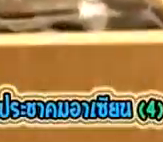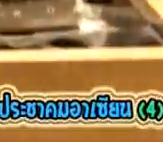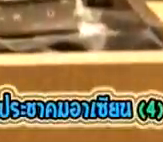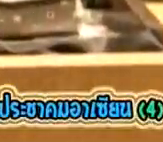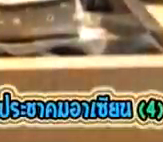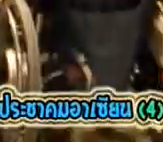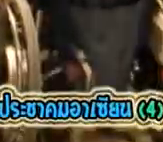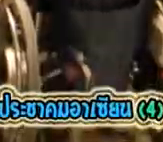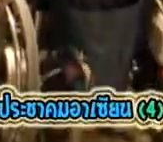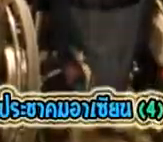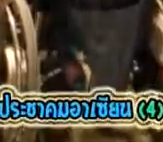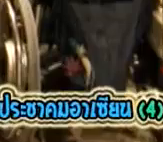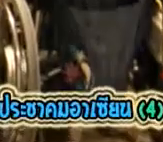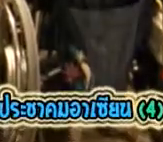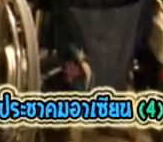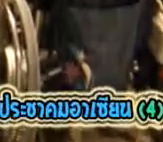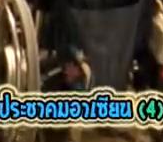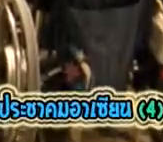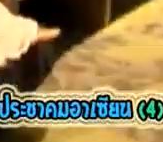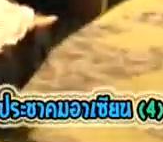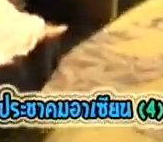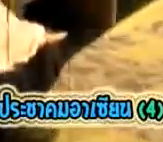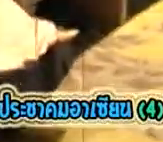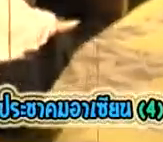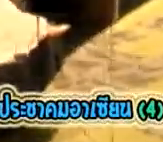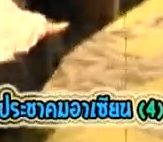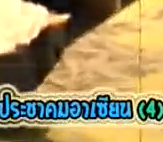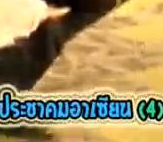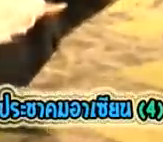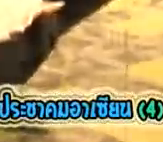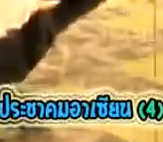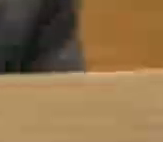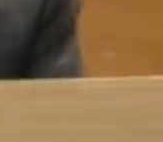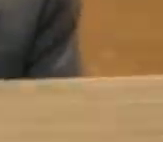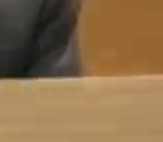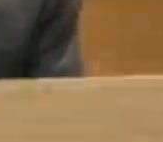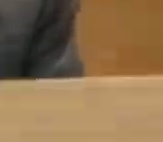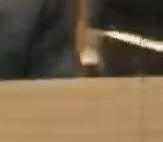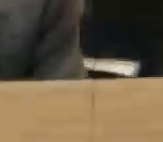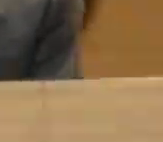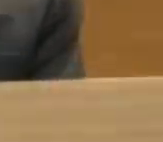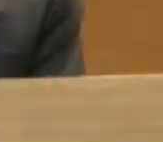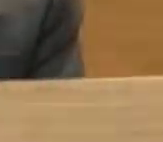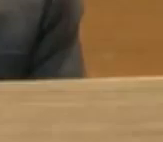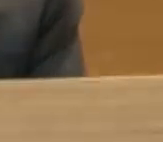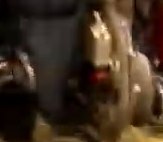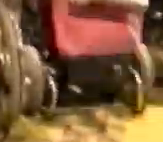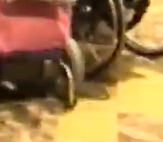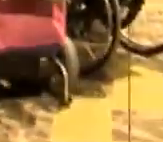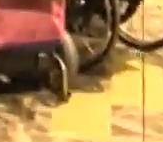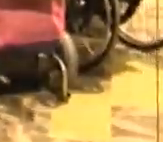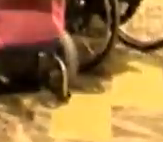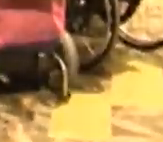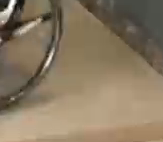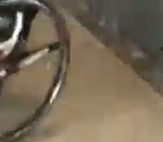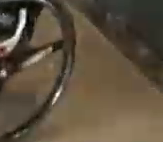้เด็ขาดคอการมีส่วร่วมนำเสนอมมมองของตัแทงผู้พการเพื่อการรพลงขับเพอนประเทศไทยสู่เป้าหมายเมืองศุนกลางอารยศาปัดแห่